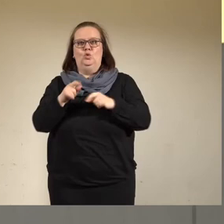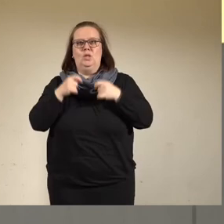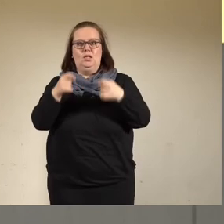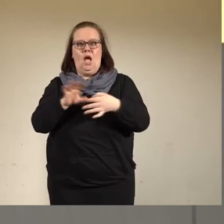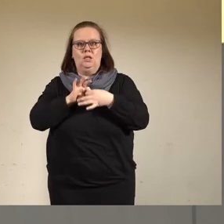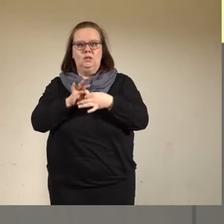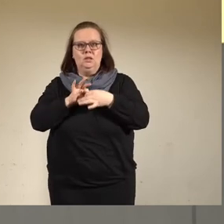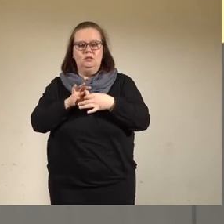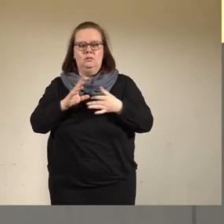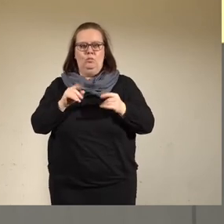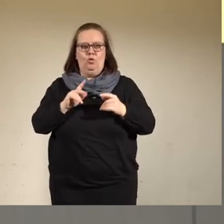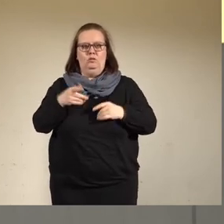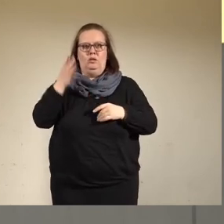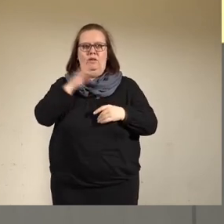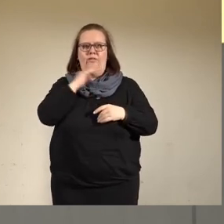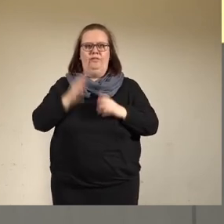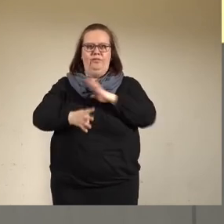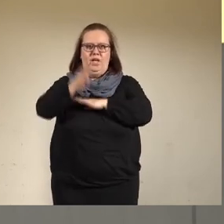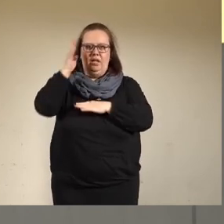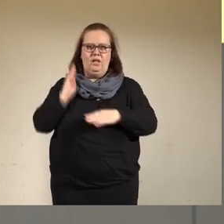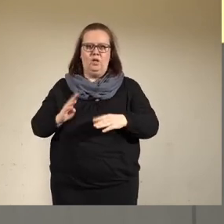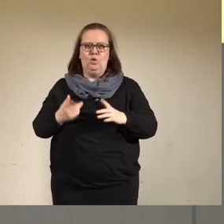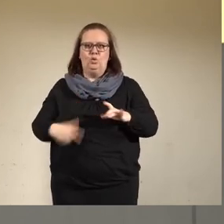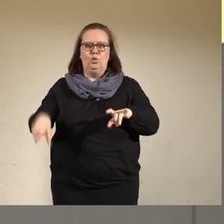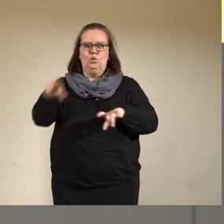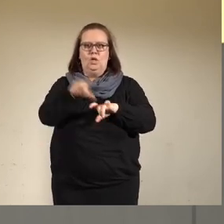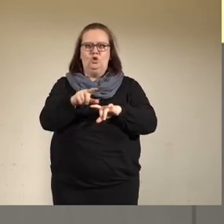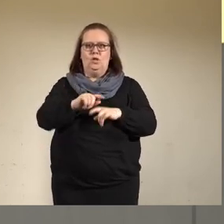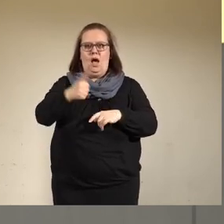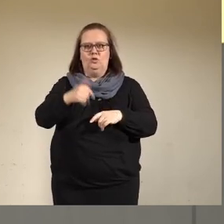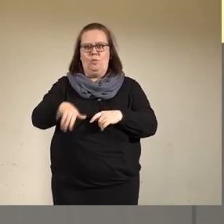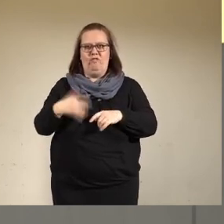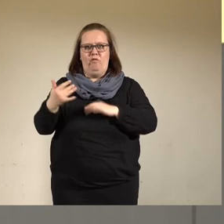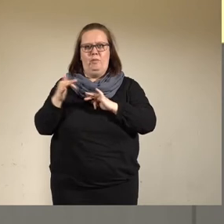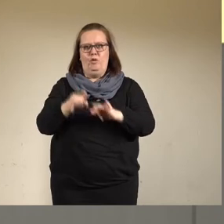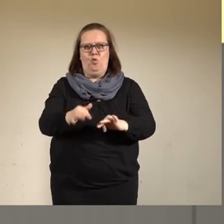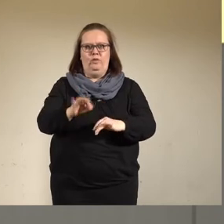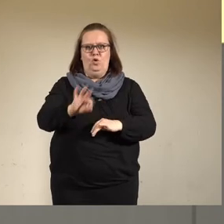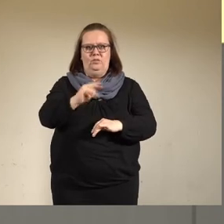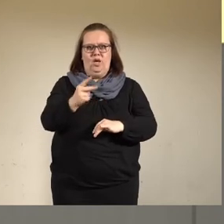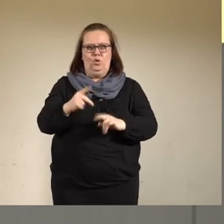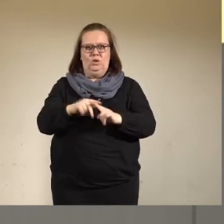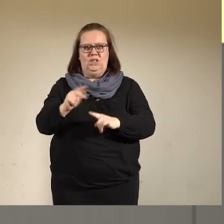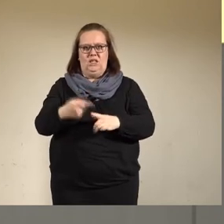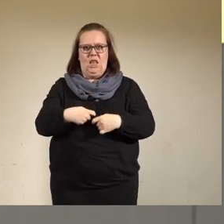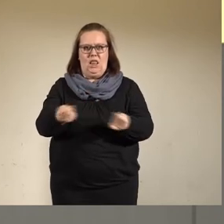bezieht sich aber auf die seit 4 Jahren geltenden zusätzlichen 1,5 Millionen, die zweite und dritte